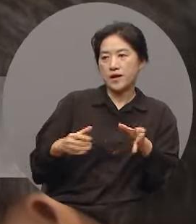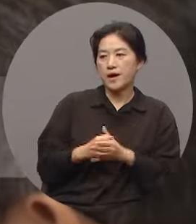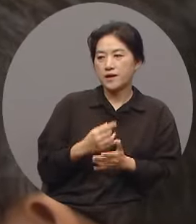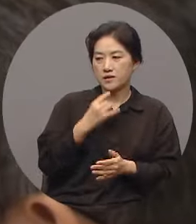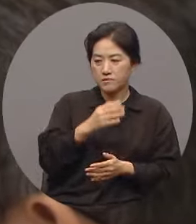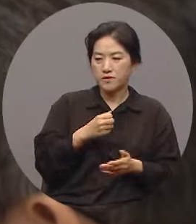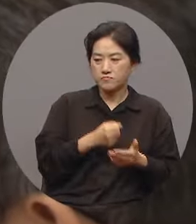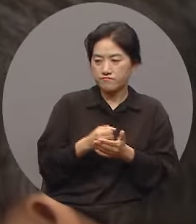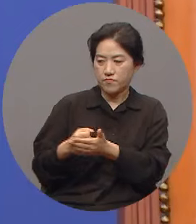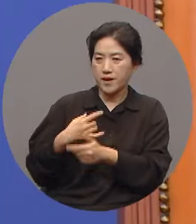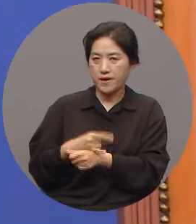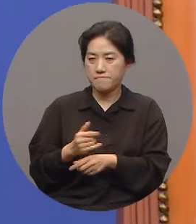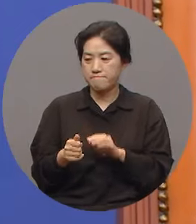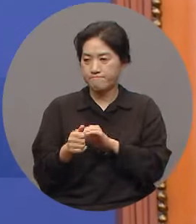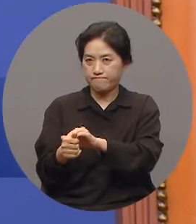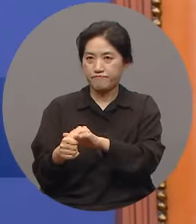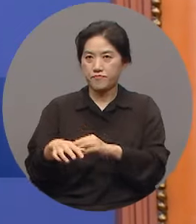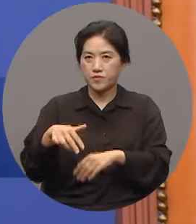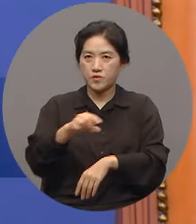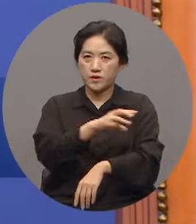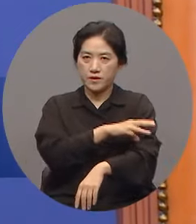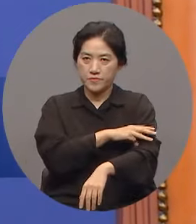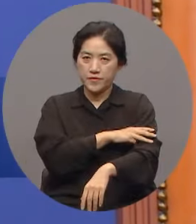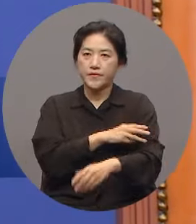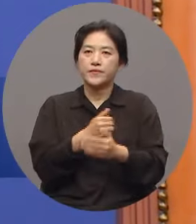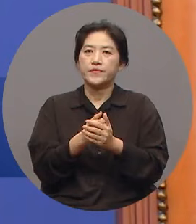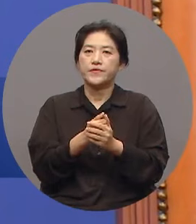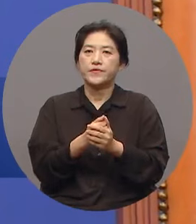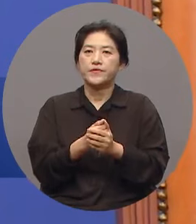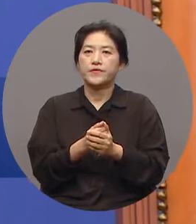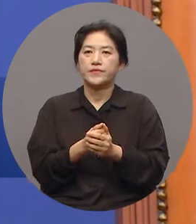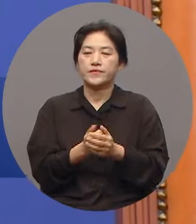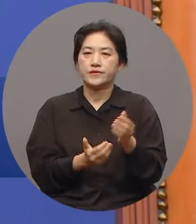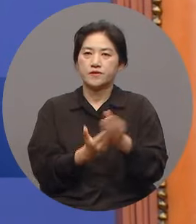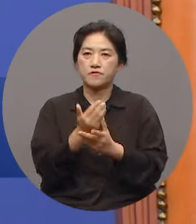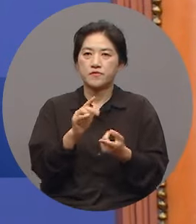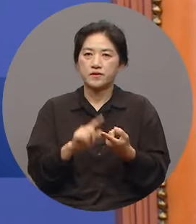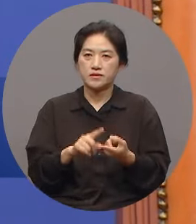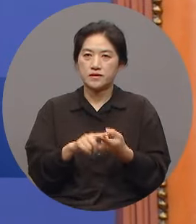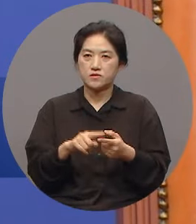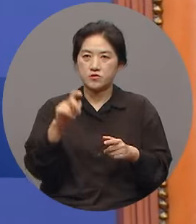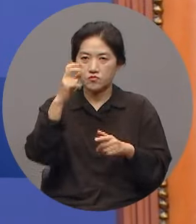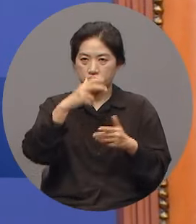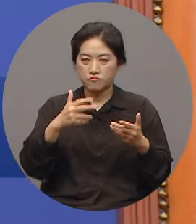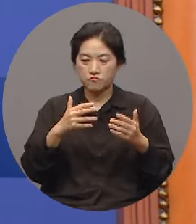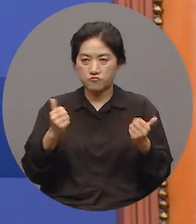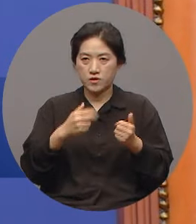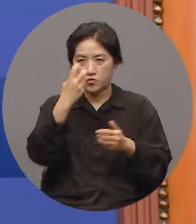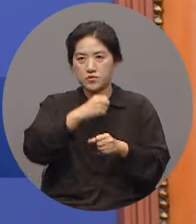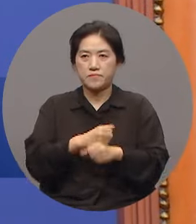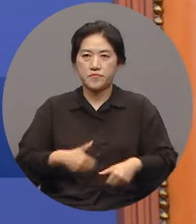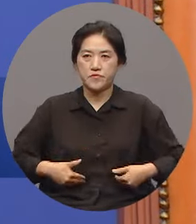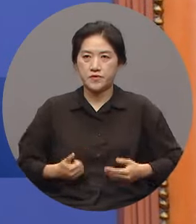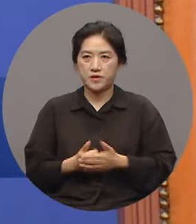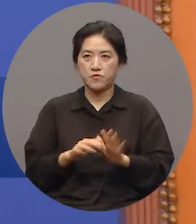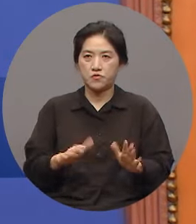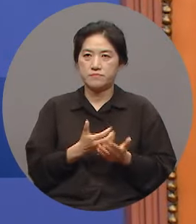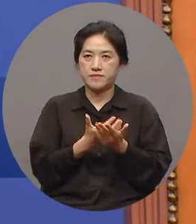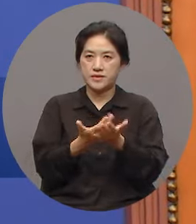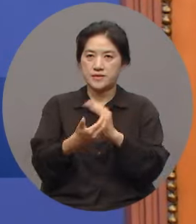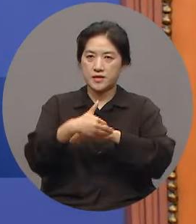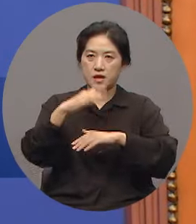하겠다고 압박했습니다. 최해병 사건과 관련된 국정조사 필요하다고 보고 오늘 보고를 진행할